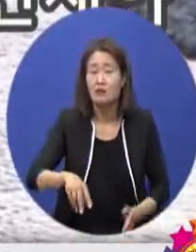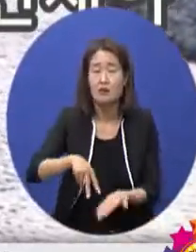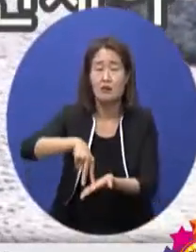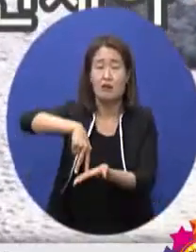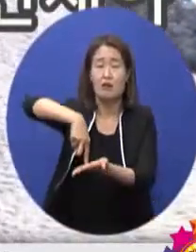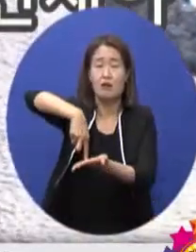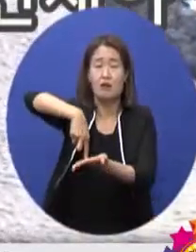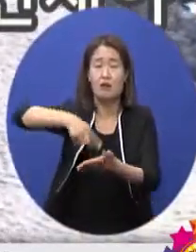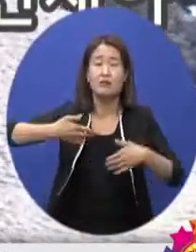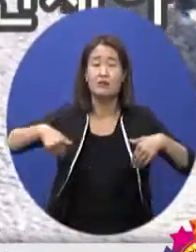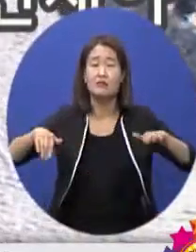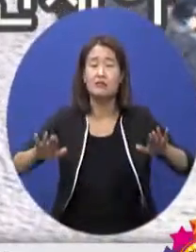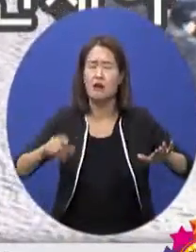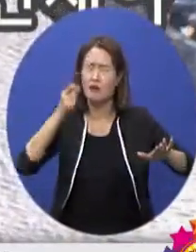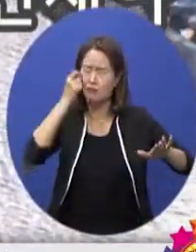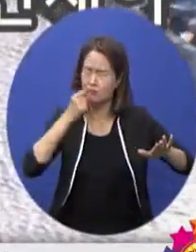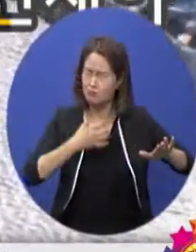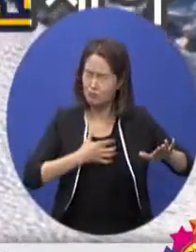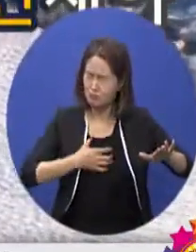들 피우는